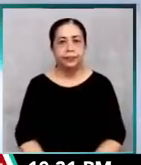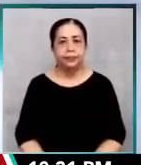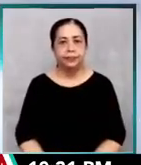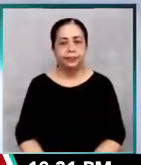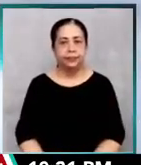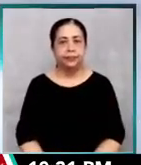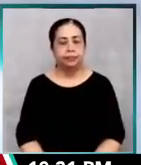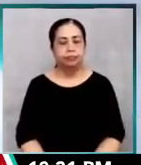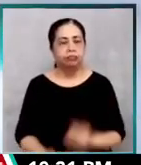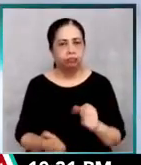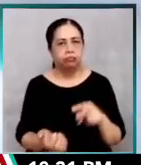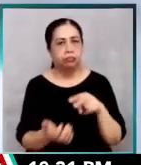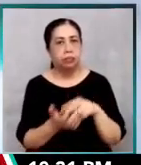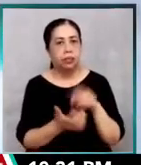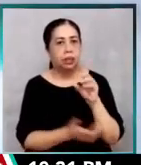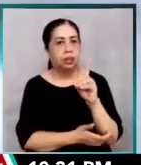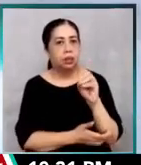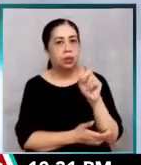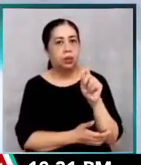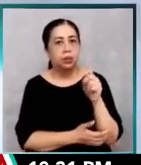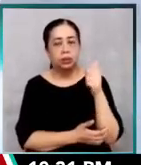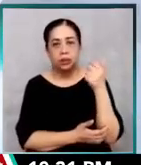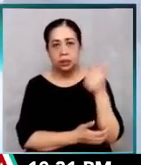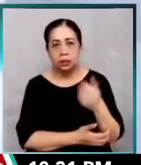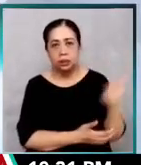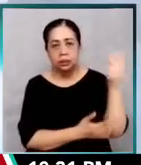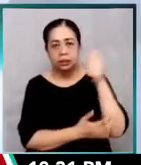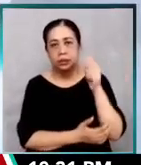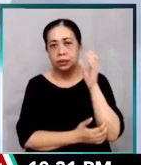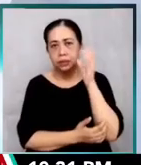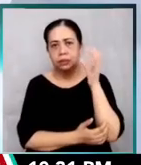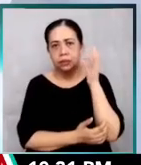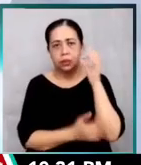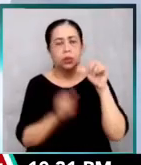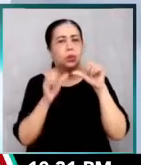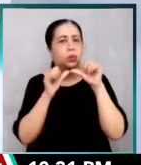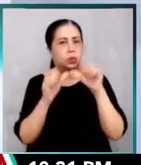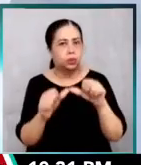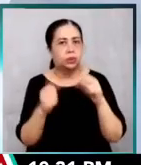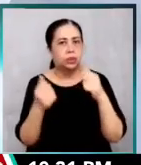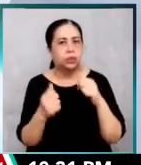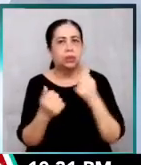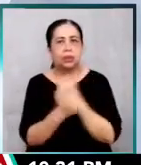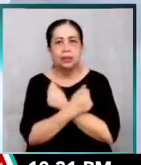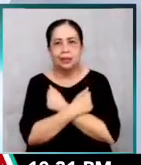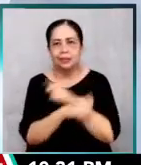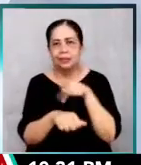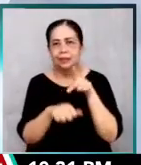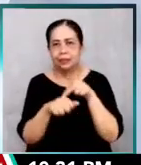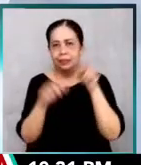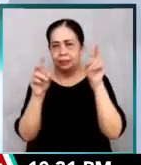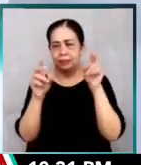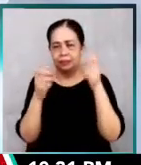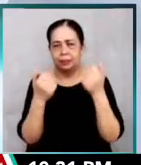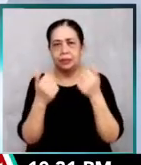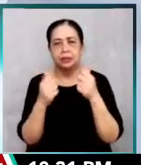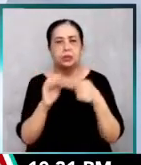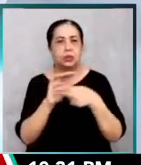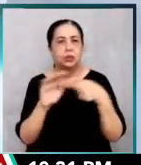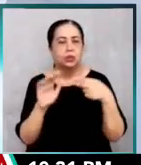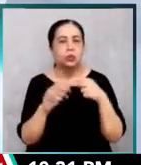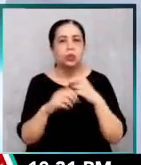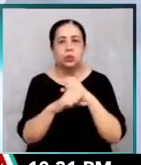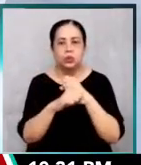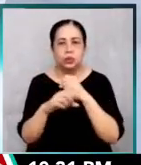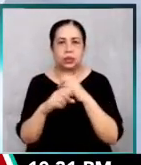Nanindigan si Tourism Secretary Christina Frasco na tuloy ang paggamit sa Love the Philippines tourism slogan. Sa gitna yan ng